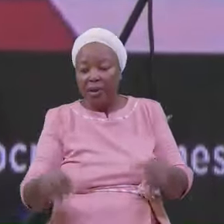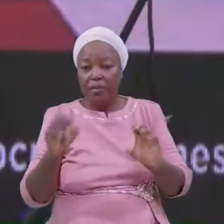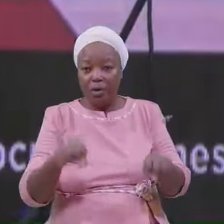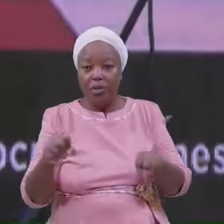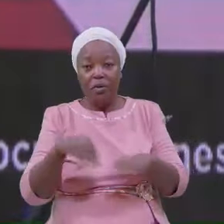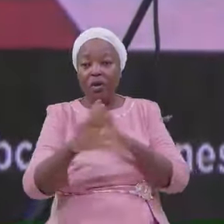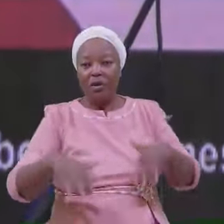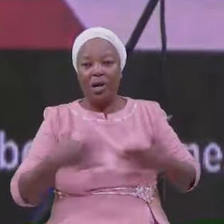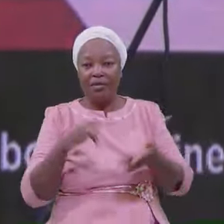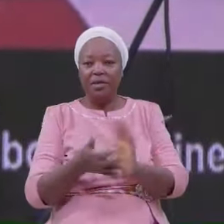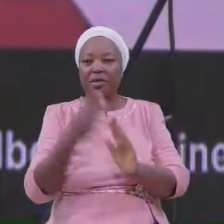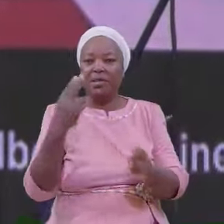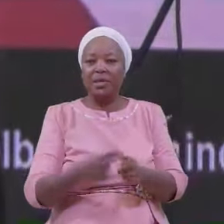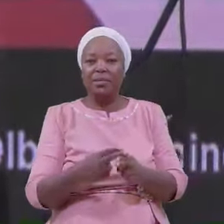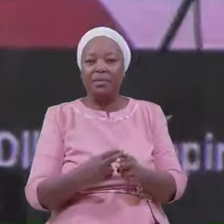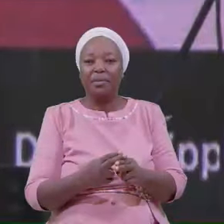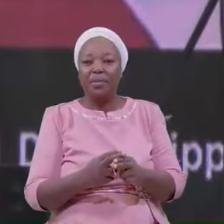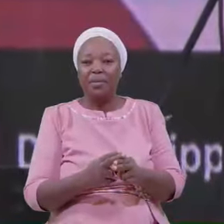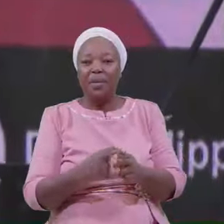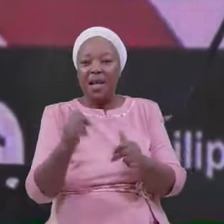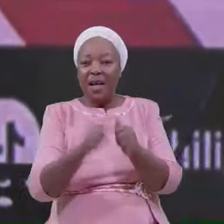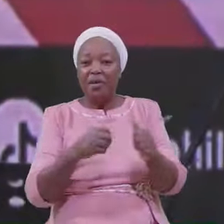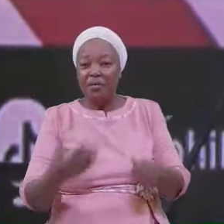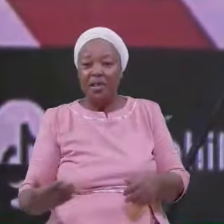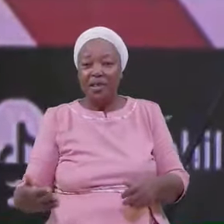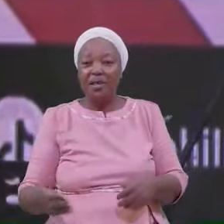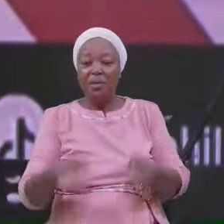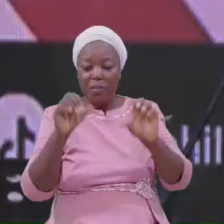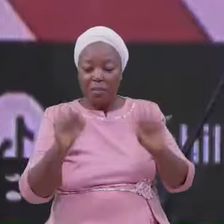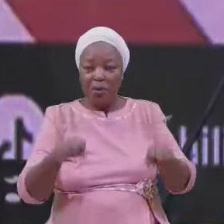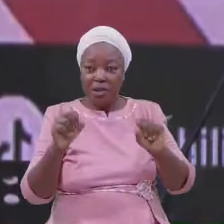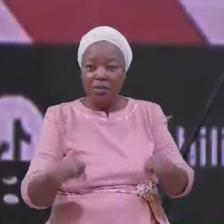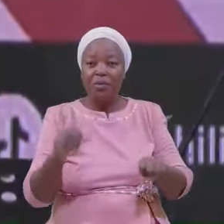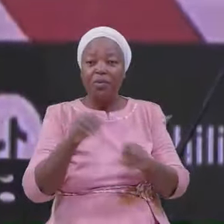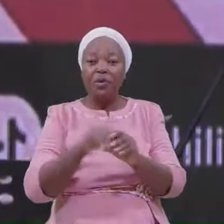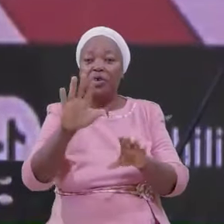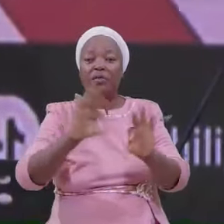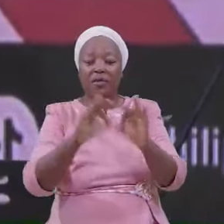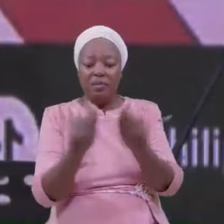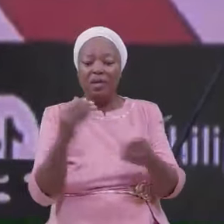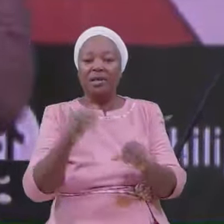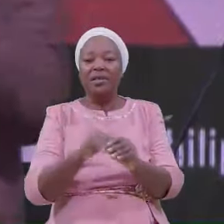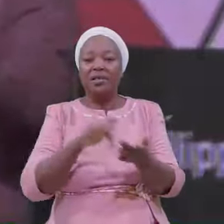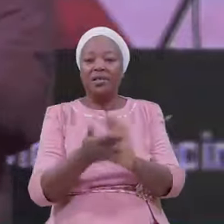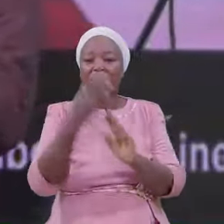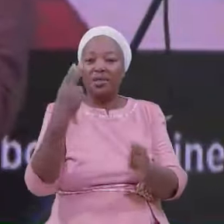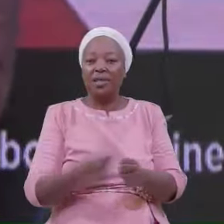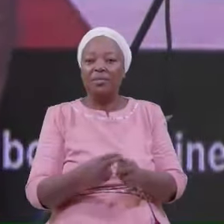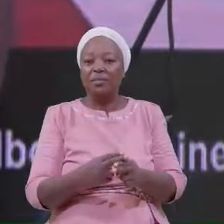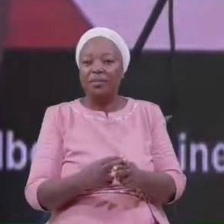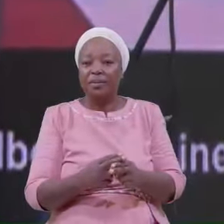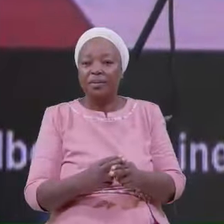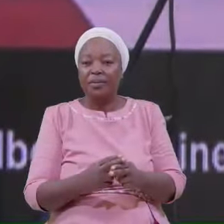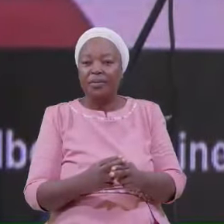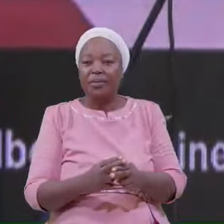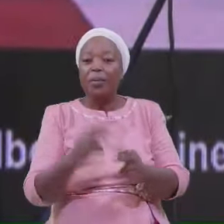Lahat ay posible sa Diyos sa iyong buhay. Everything possible in your family. ang Diyos ay ang lahat ay posible sa iyong